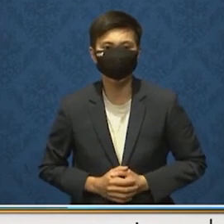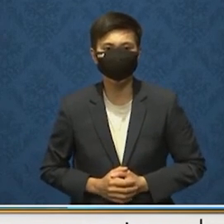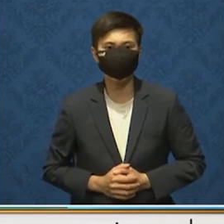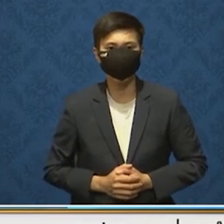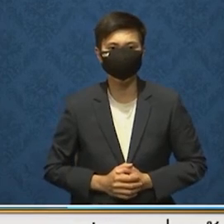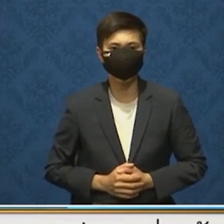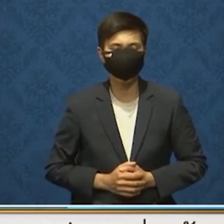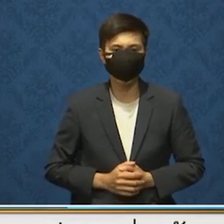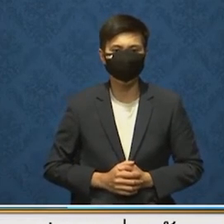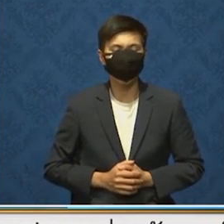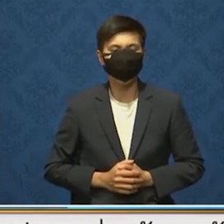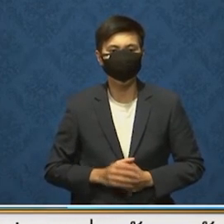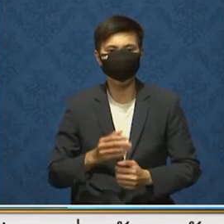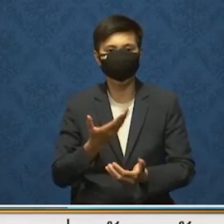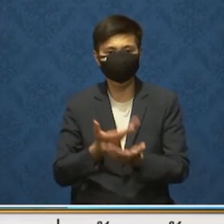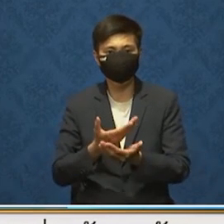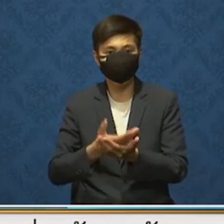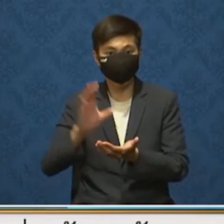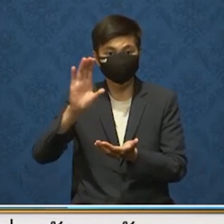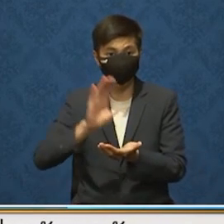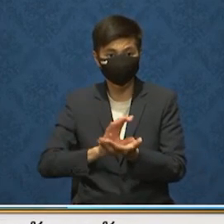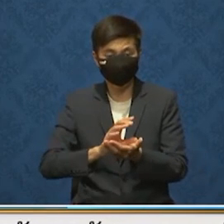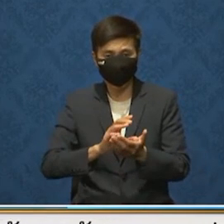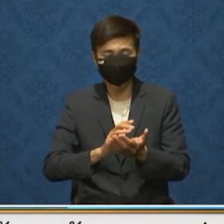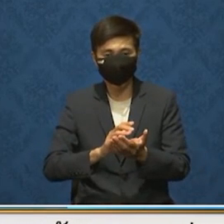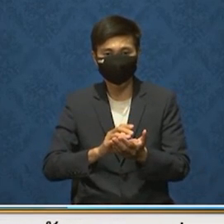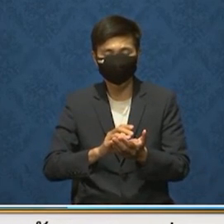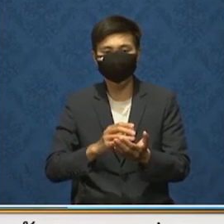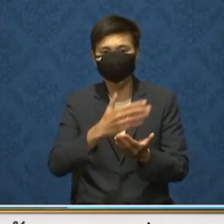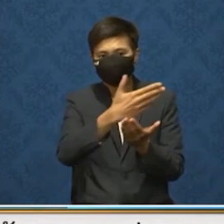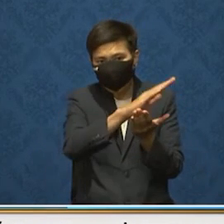งบประณอย่างทเห็นคุประยุติไปจัดสั่นไปอย่ไร